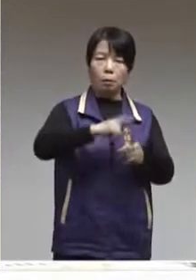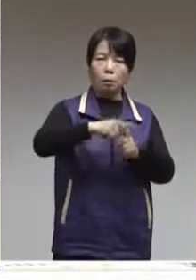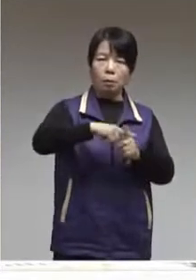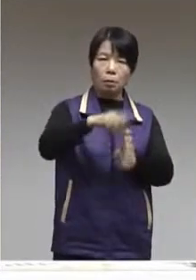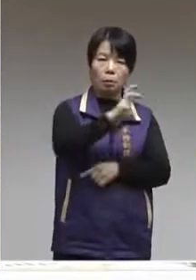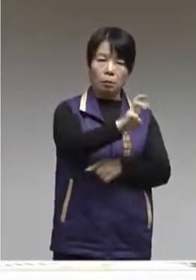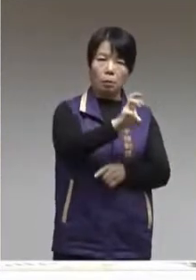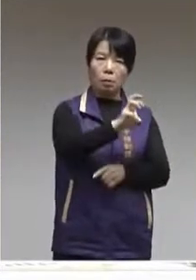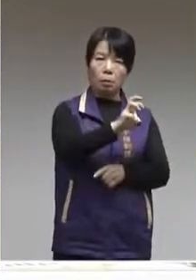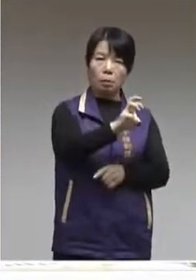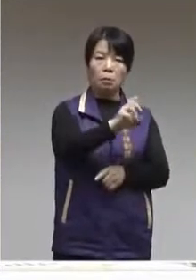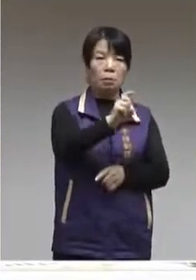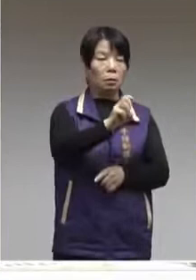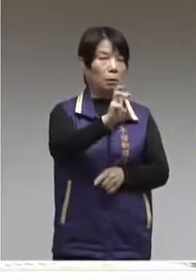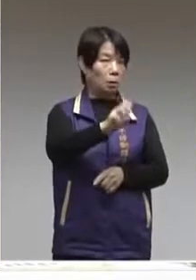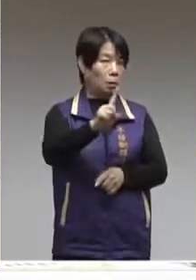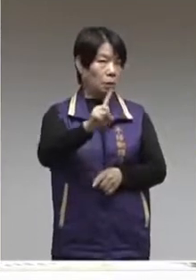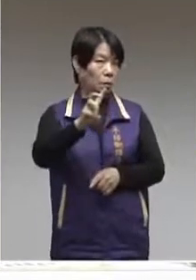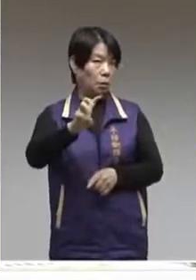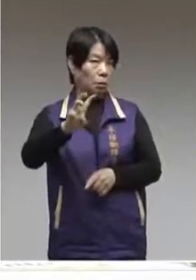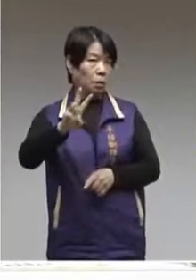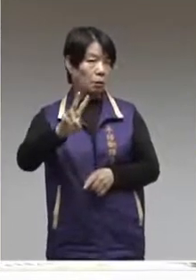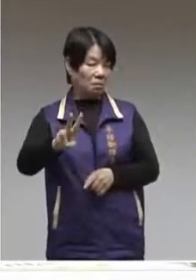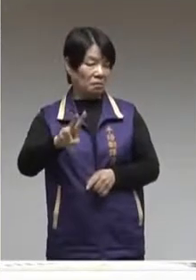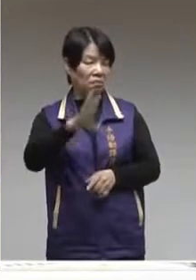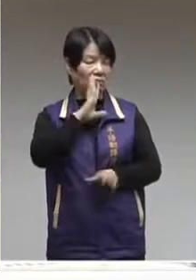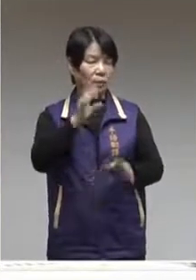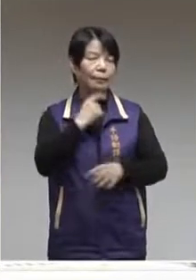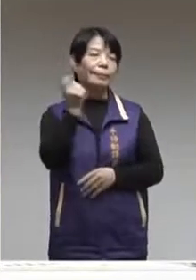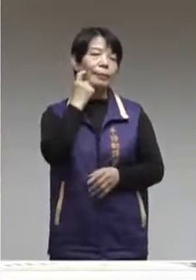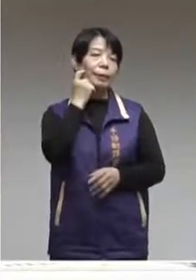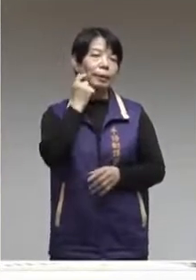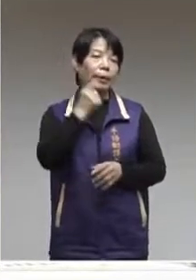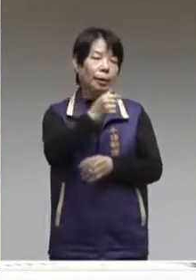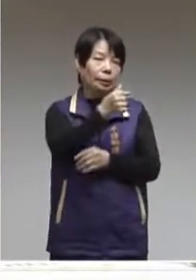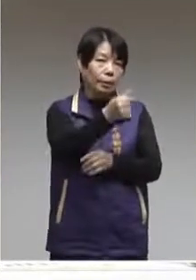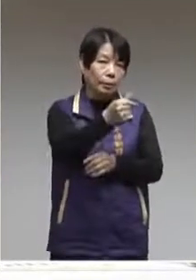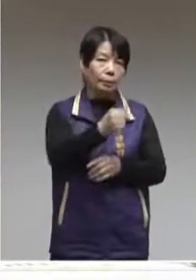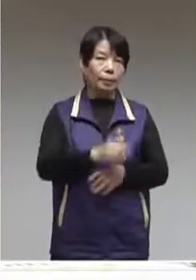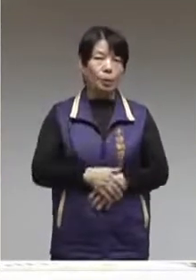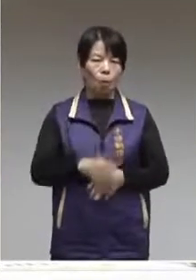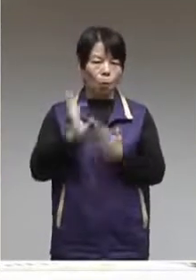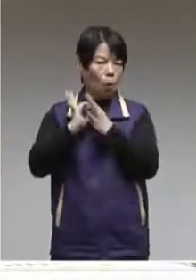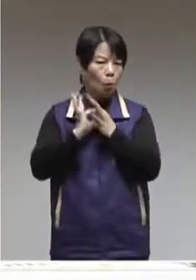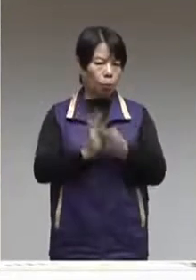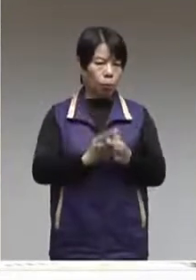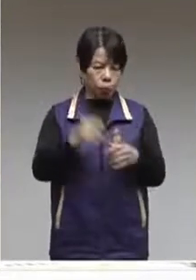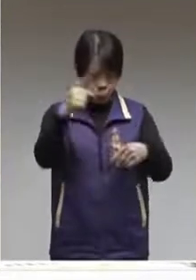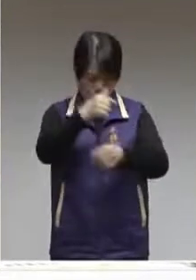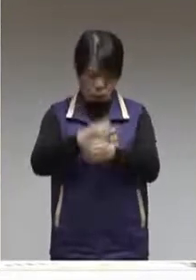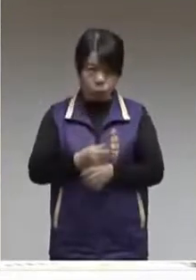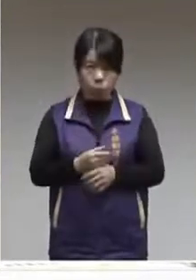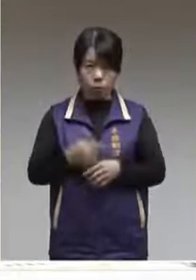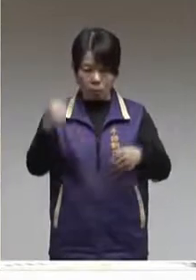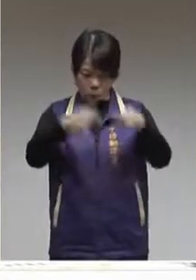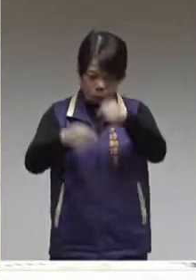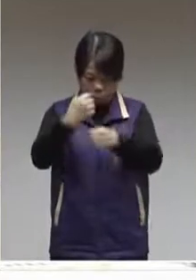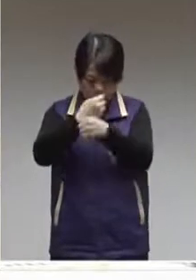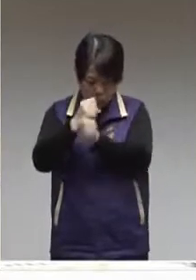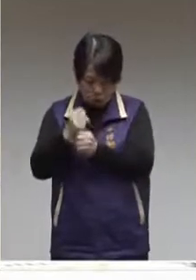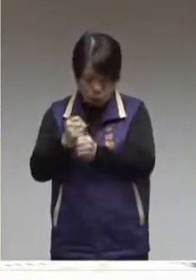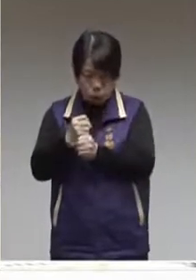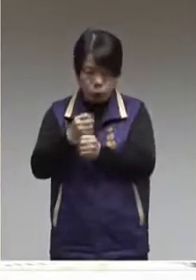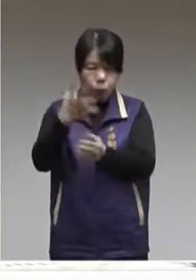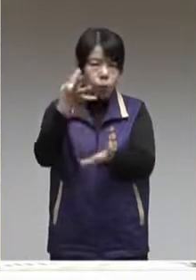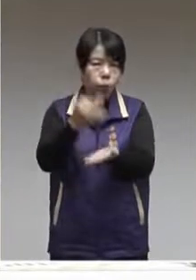31、32这些数值可能是伪阳性，哦，所以我们要做连续的啊实验室的检测，才能够判定